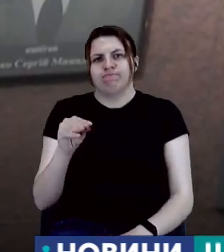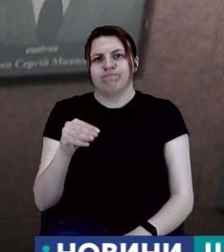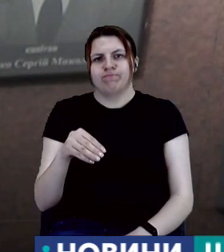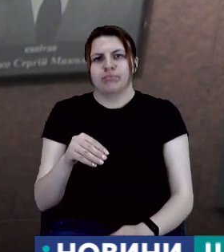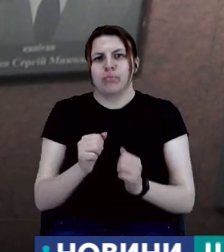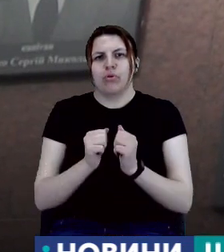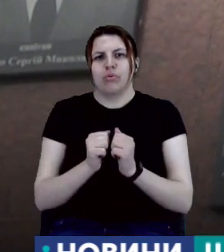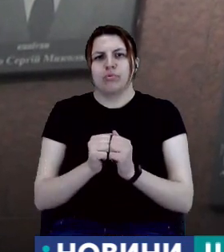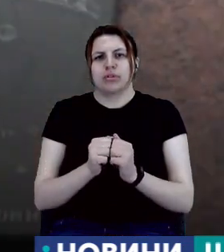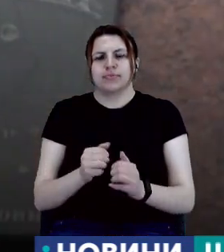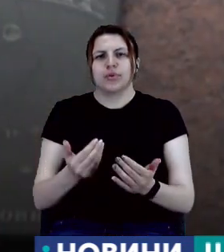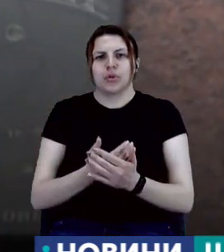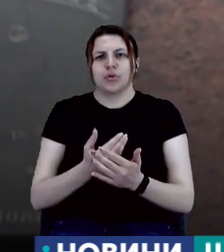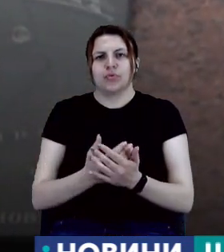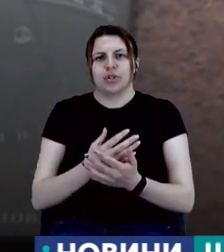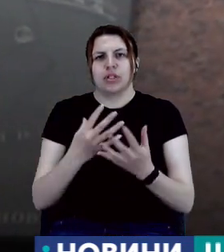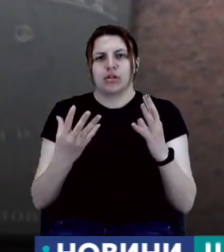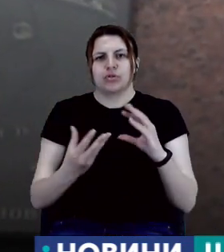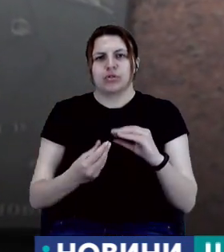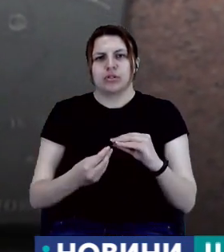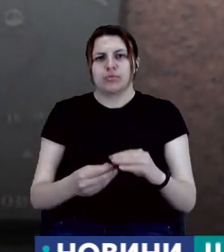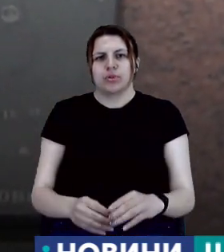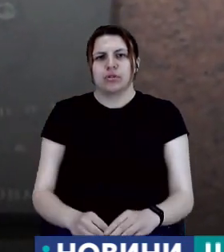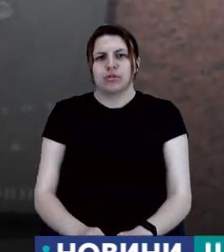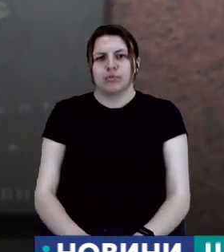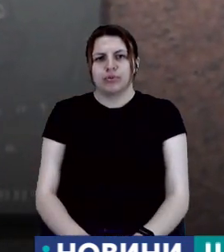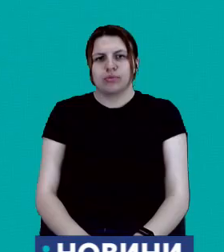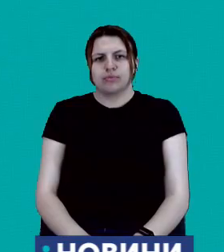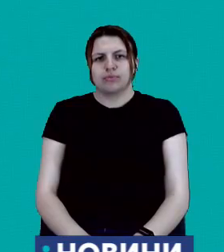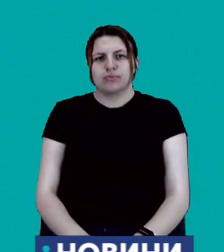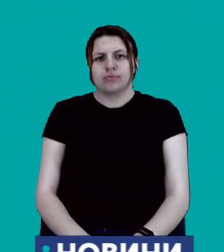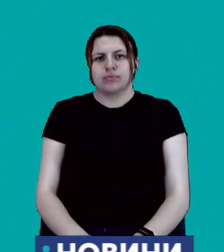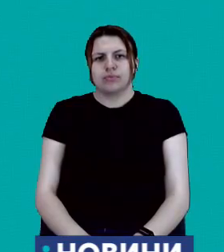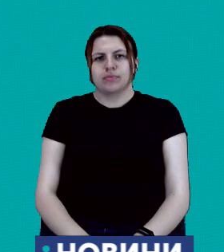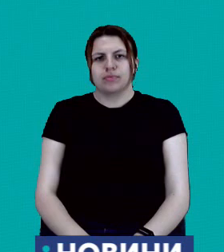Аліна Ященко, Артем Степанов. Новини на Суспільному.